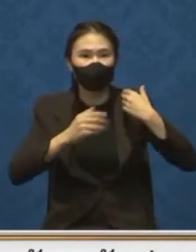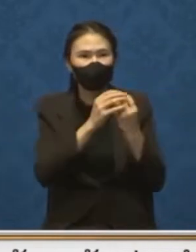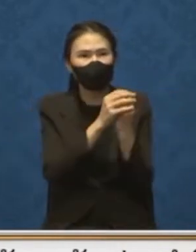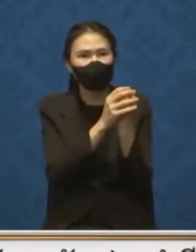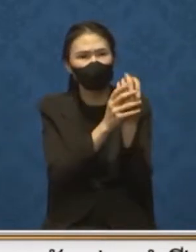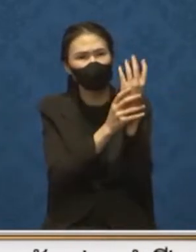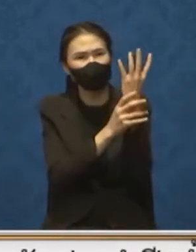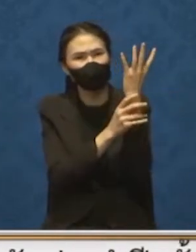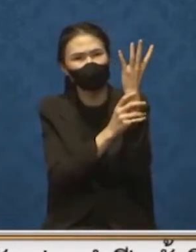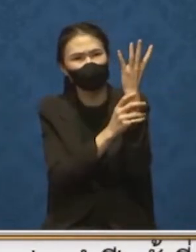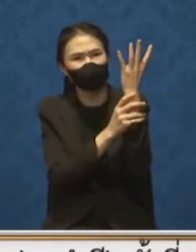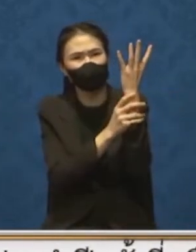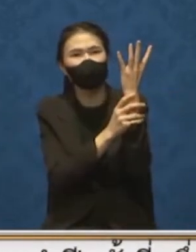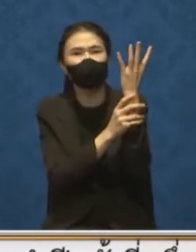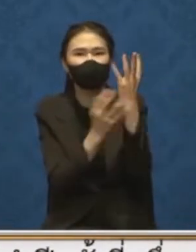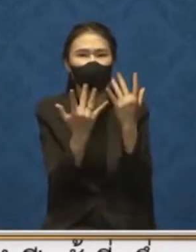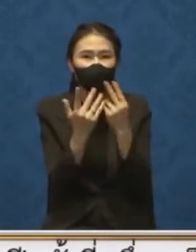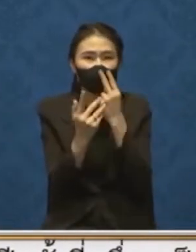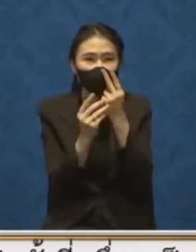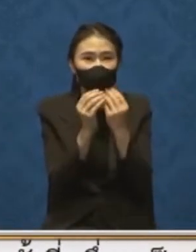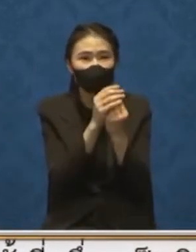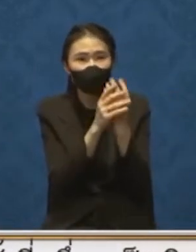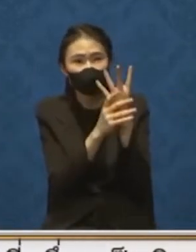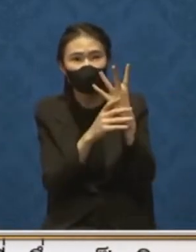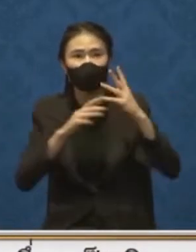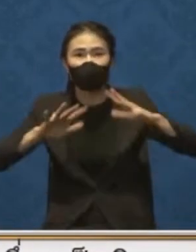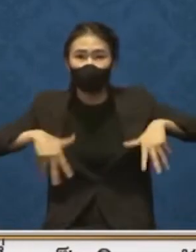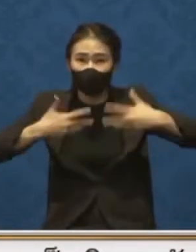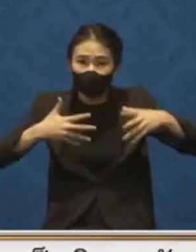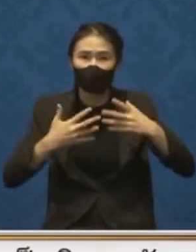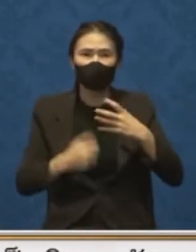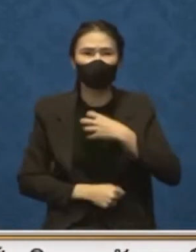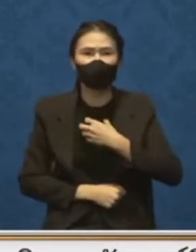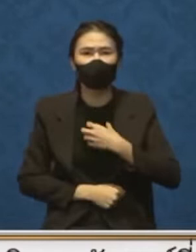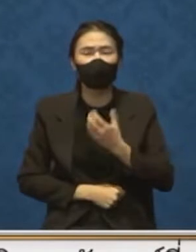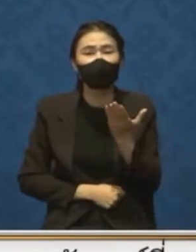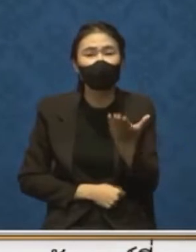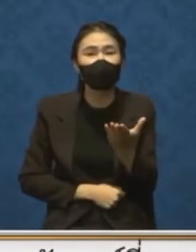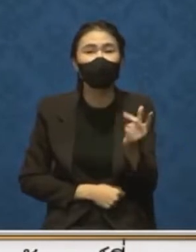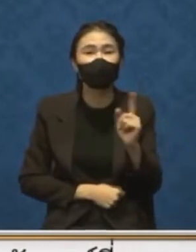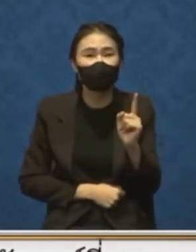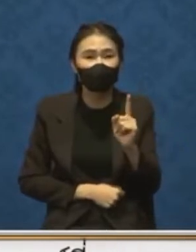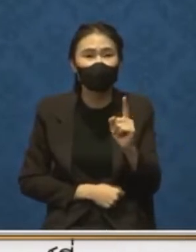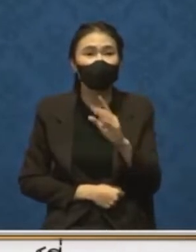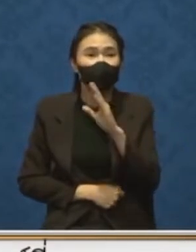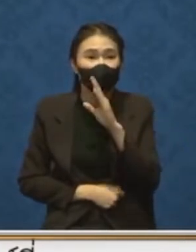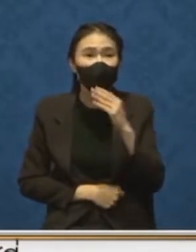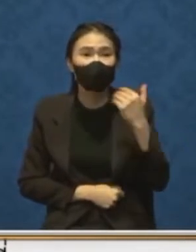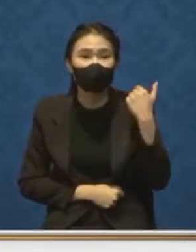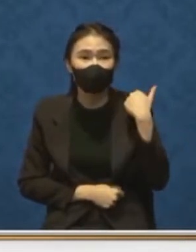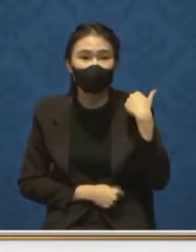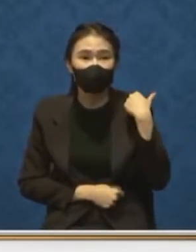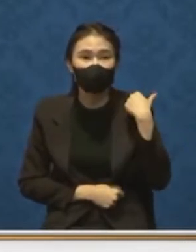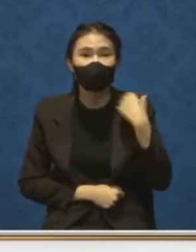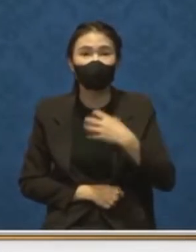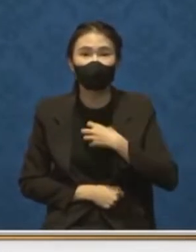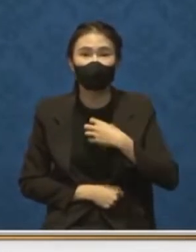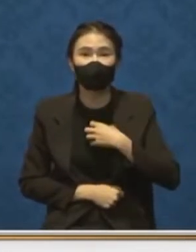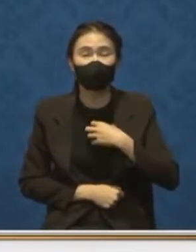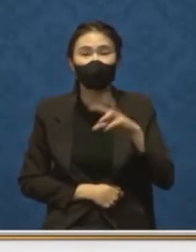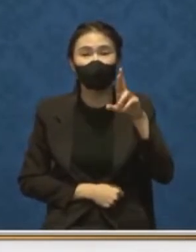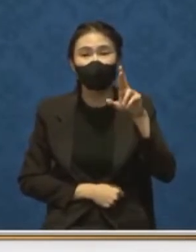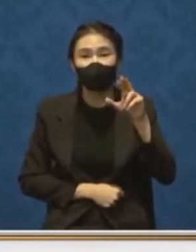เพิ่งลงครับยังไม่ได้ผลิดอกออกใบตอนนี้ก็ร้อนมากเพราะฉะนั้นอยากจะขอความร่วมมือท่านประธานครับถ้าเกิดมีพื้นที่ในสภาที่จะพอ